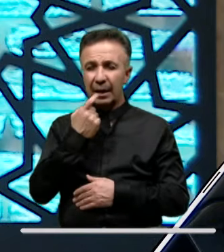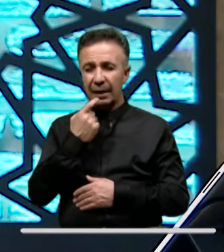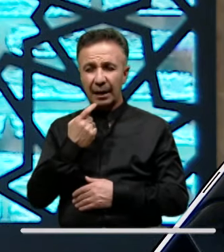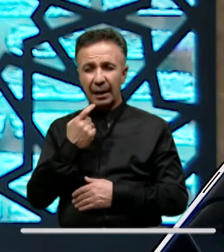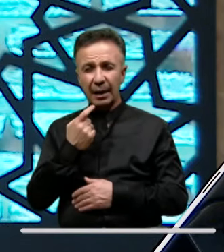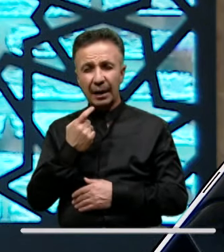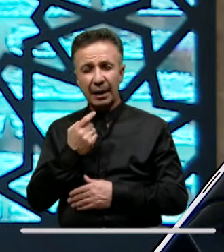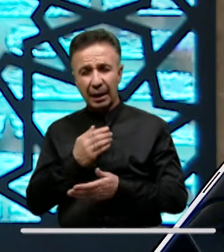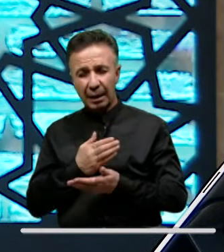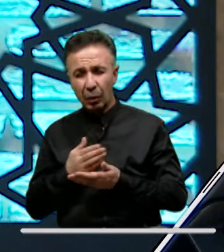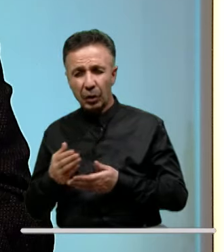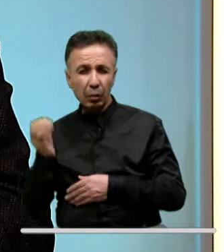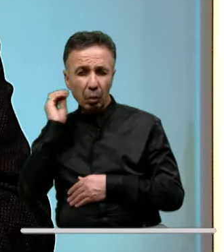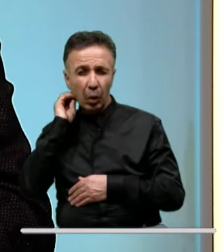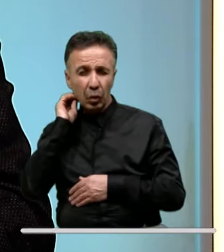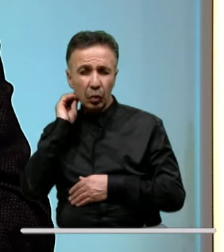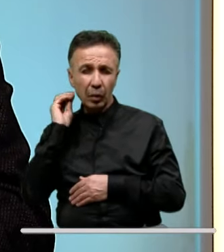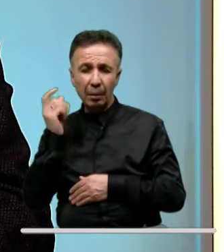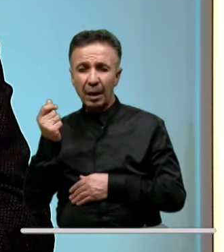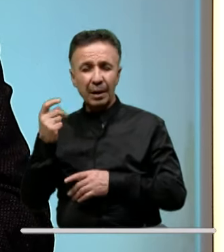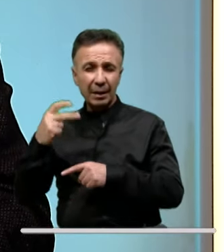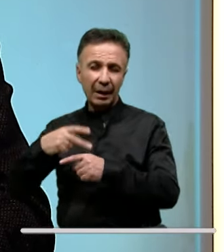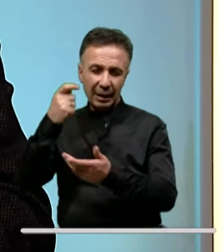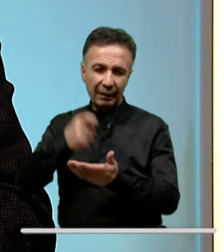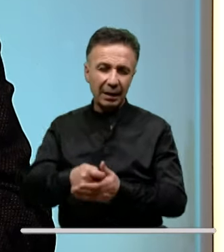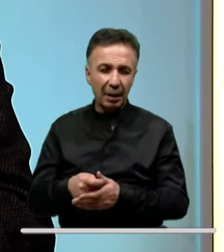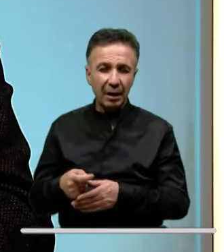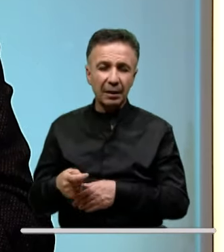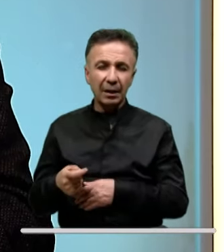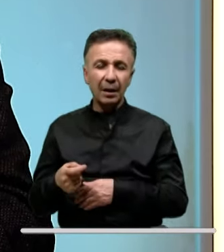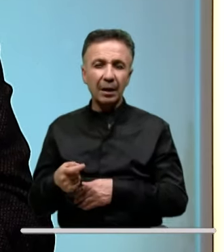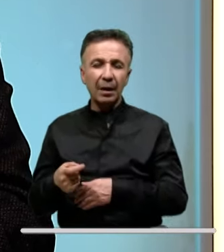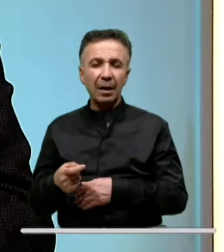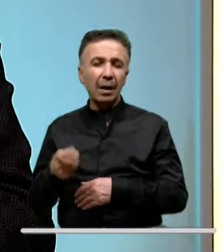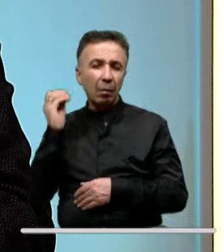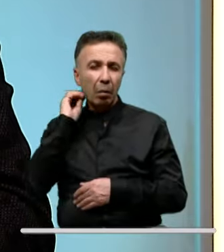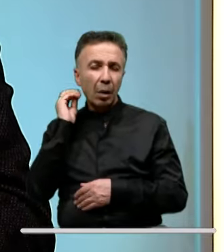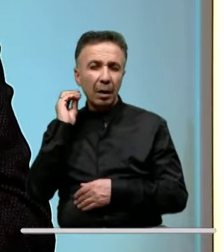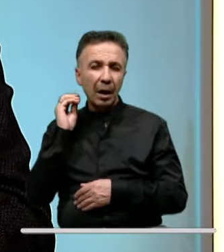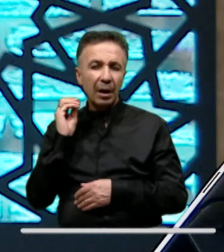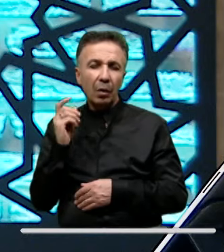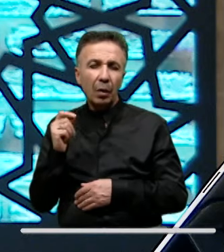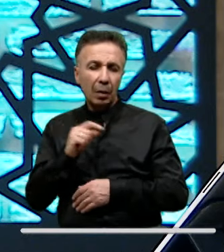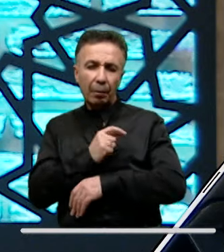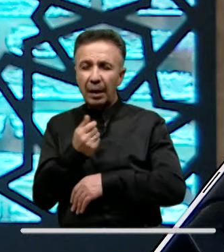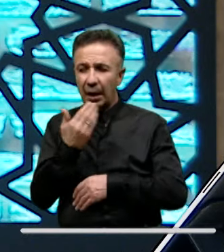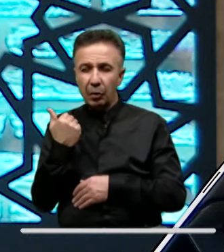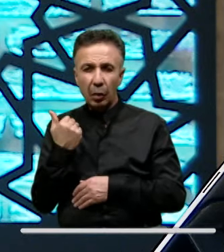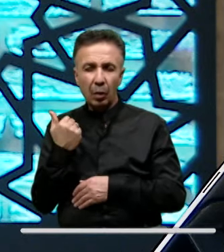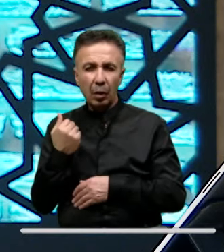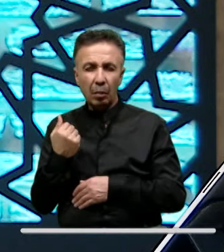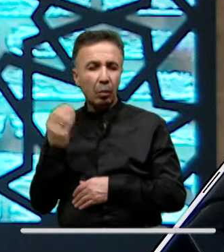bu borcun zekatını ödedim diyor. Fakat artık ödeyecek gücüm yok. Borç da ödenmedi diyor. Bu durumda ne yapayım? Hocamdan bir tavsiye